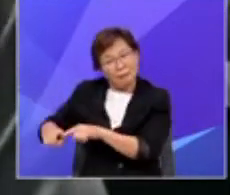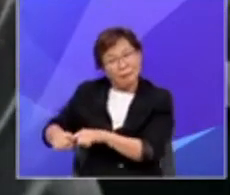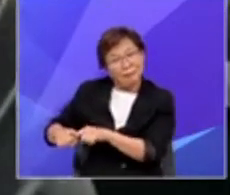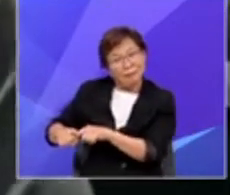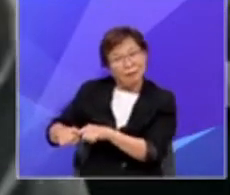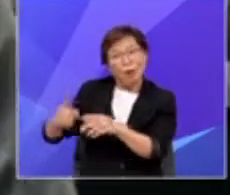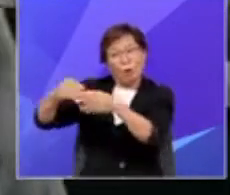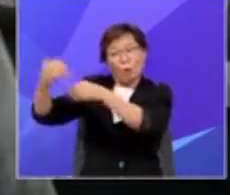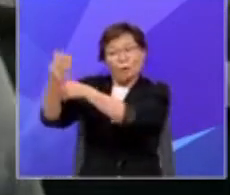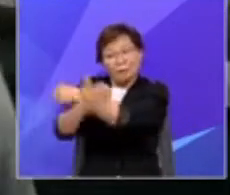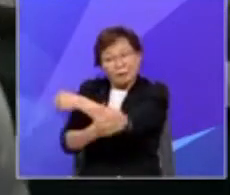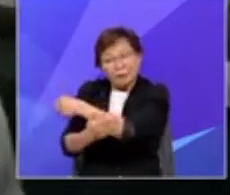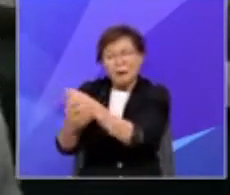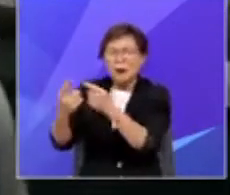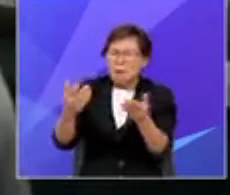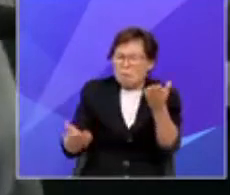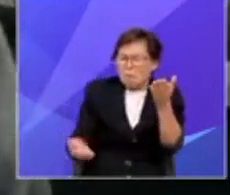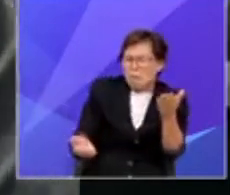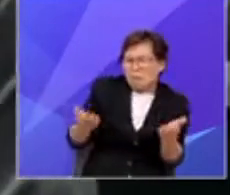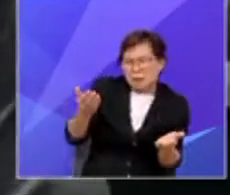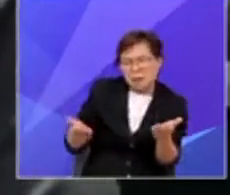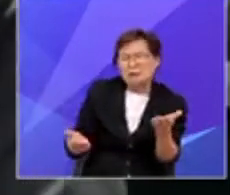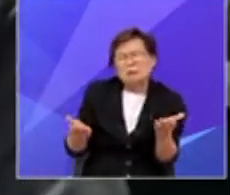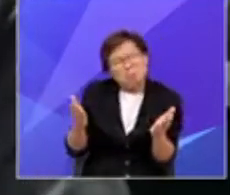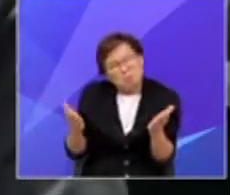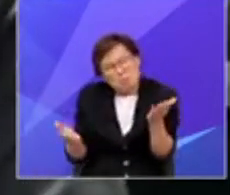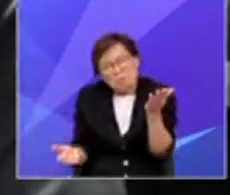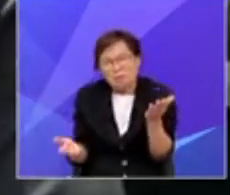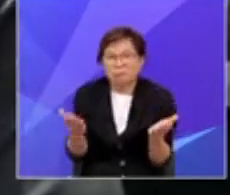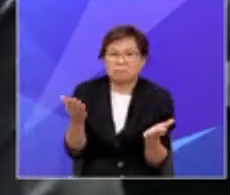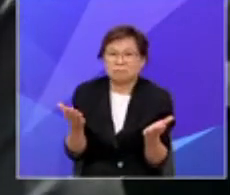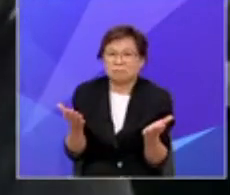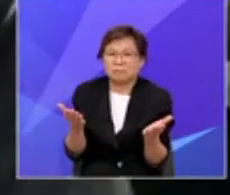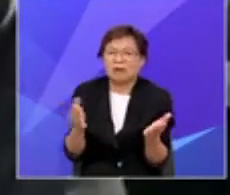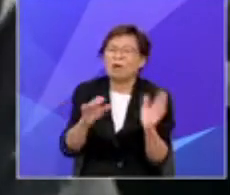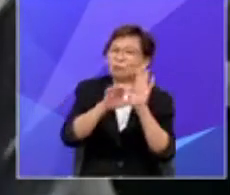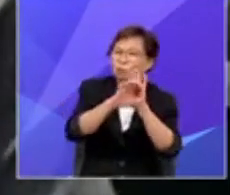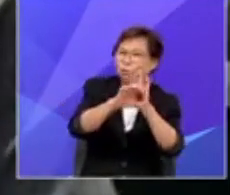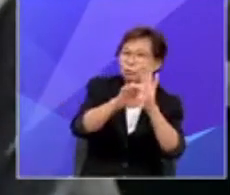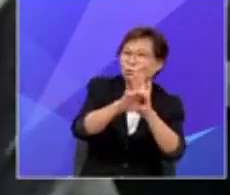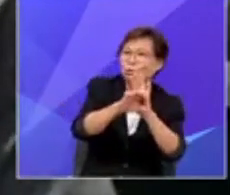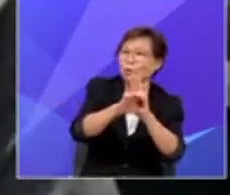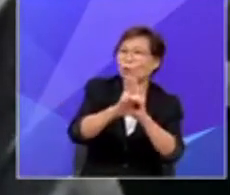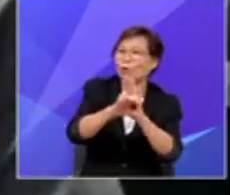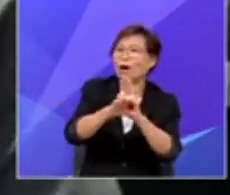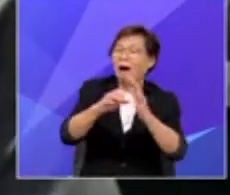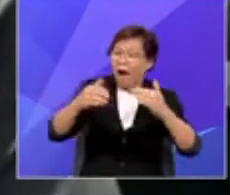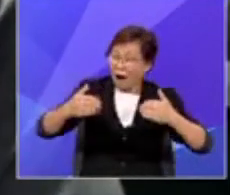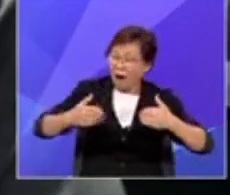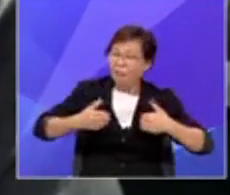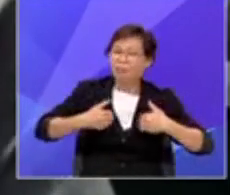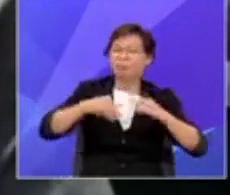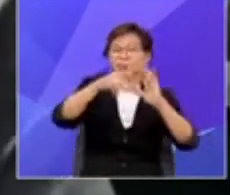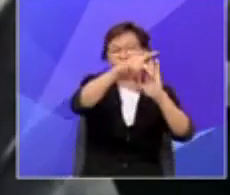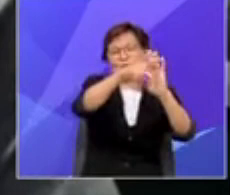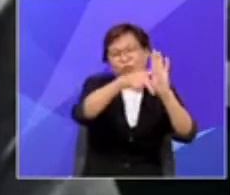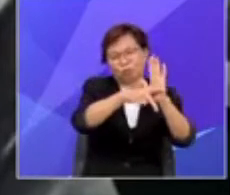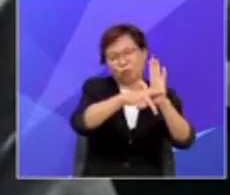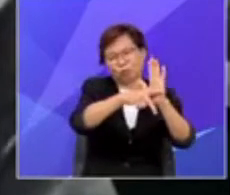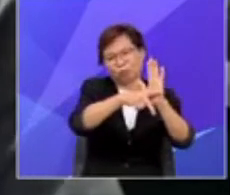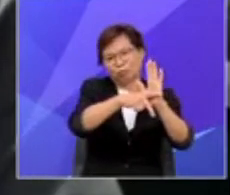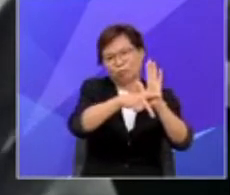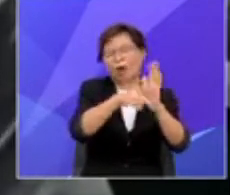mungkin kemungkinan dibuat sebagai contoh bila kita adakan kursus